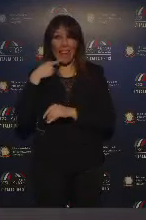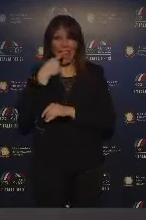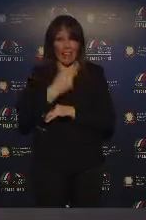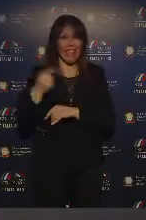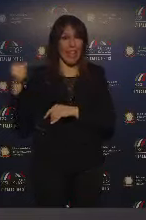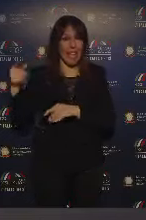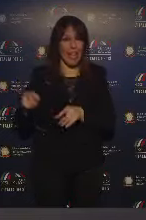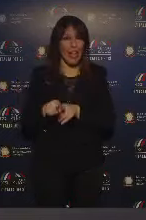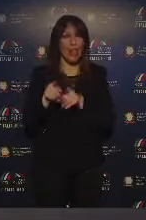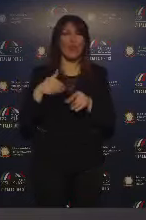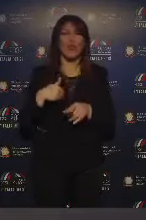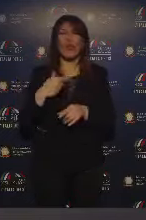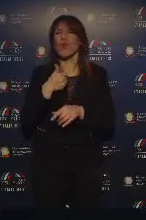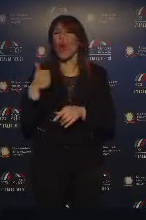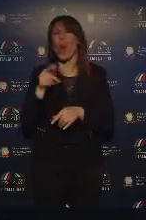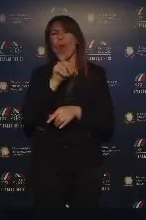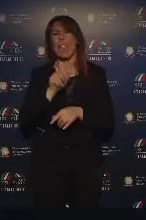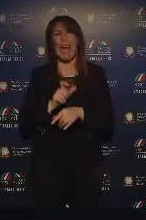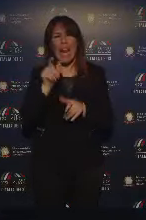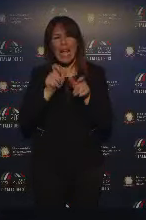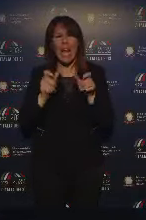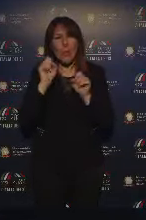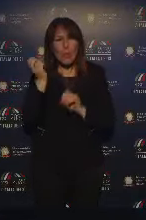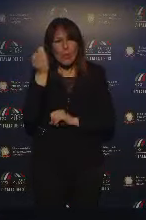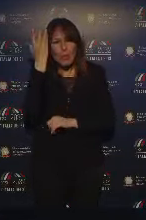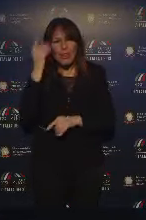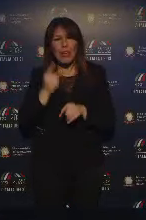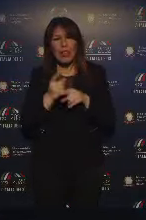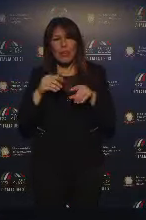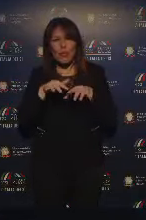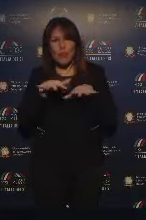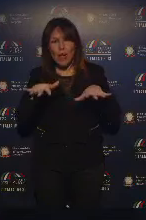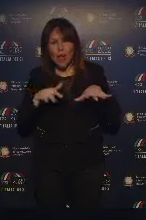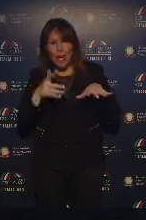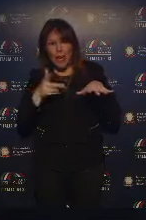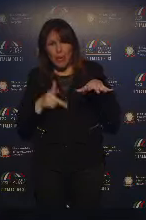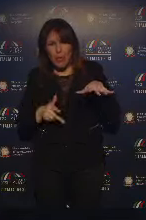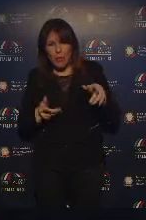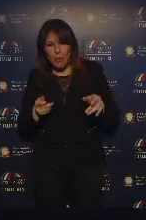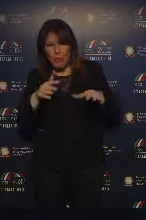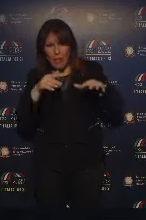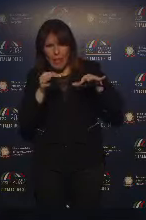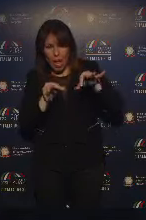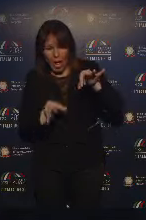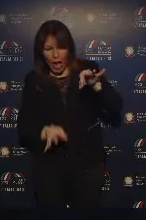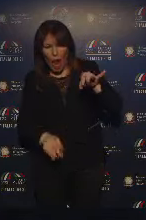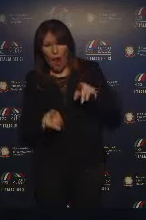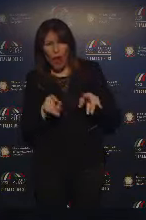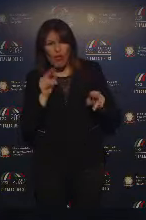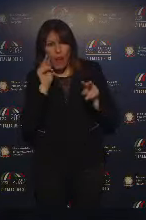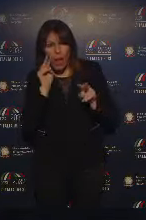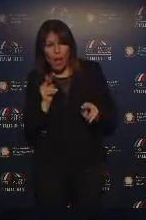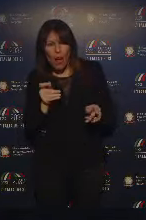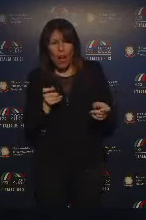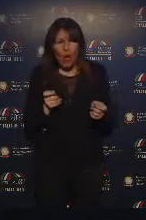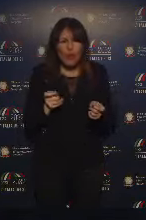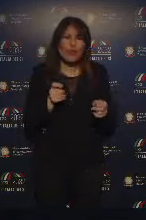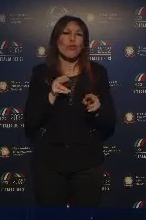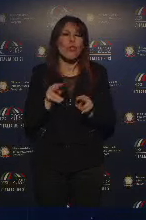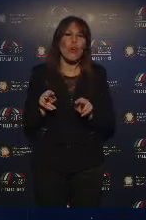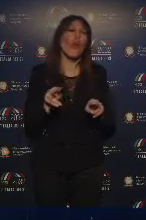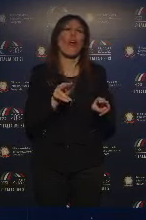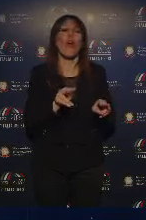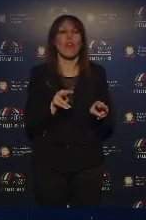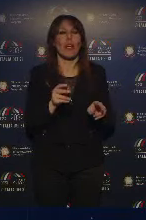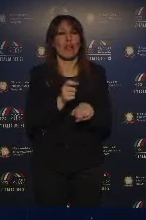mare con una camera di regia sotto il livello del mare è qualcosa di assolutamente incredibile quattro